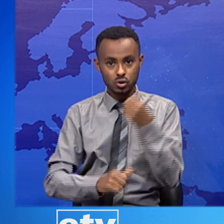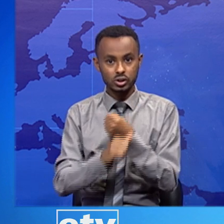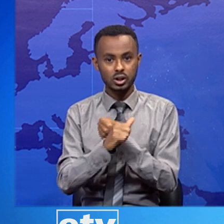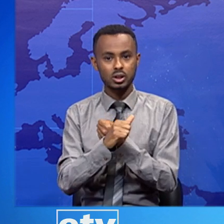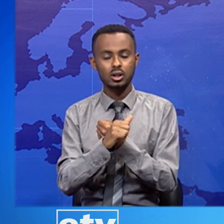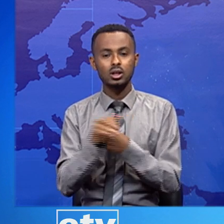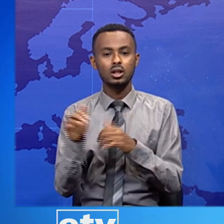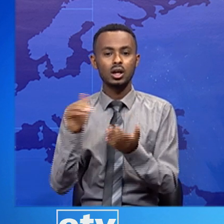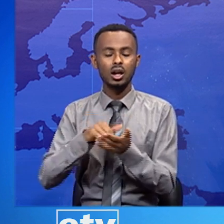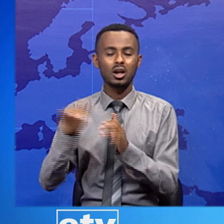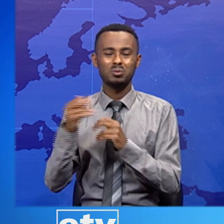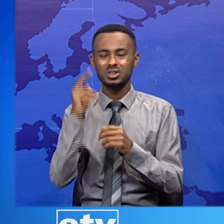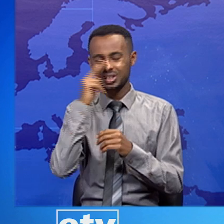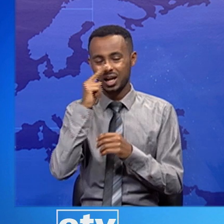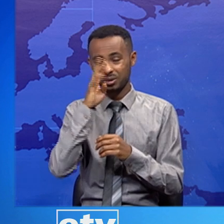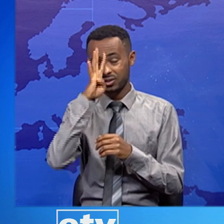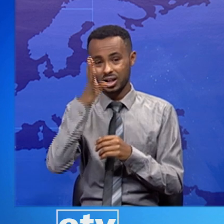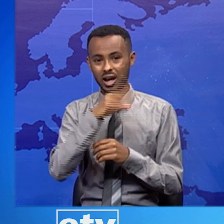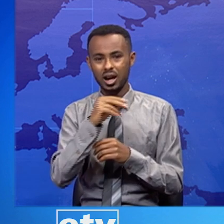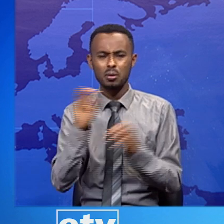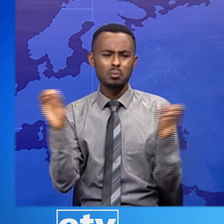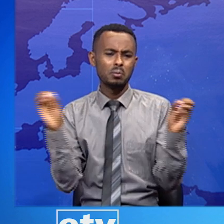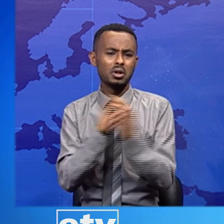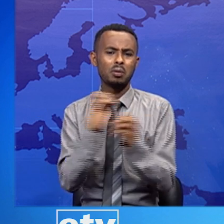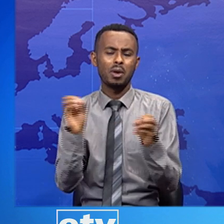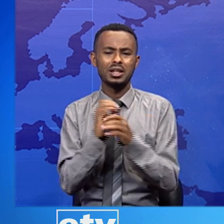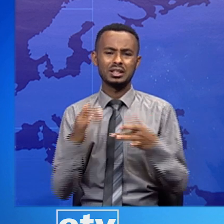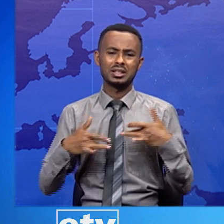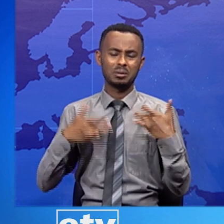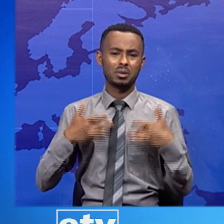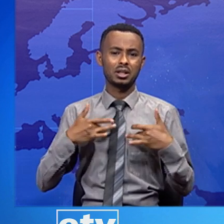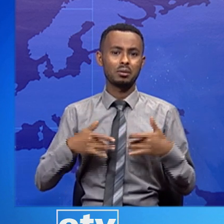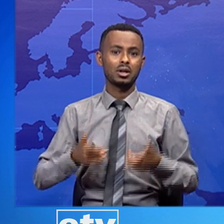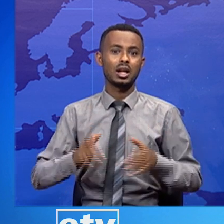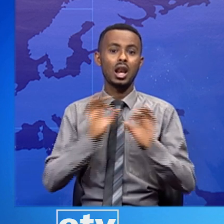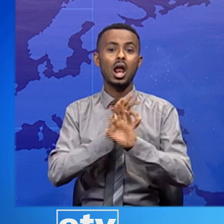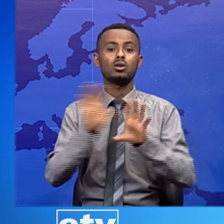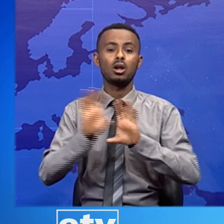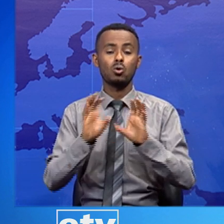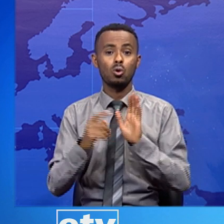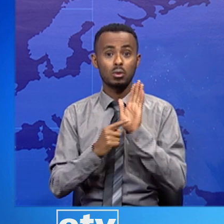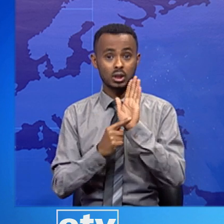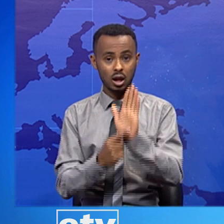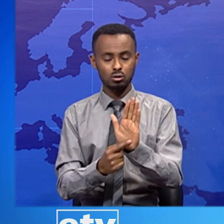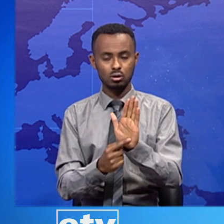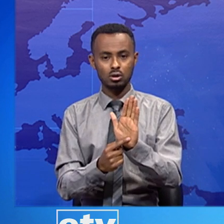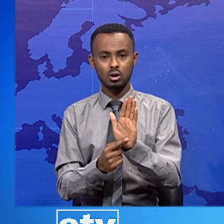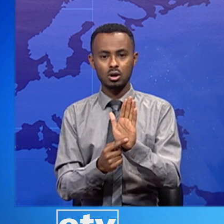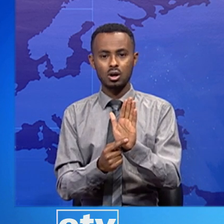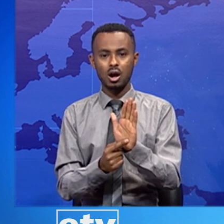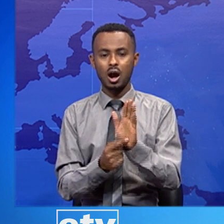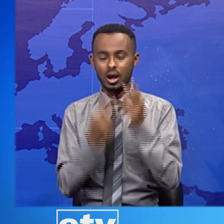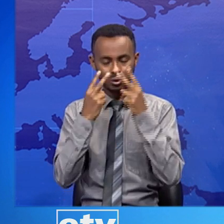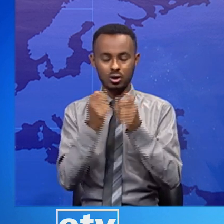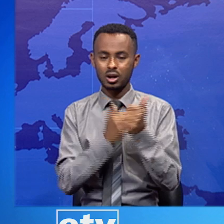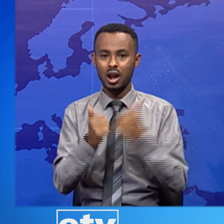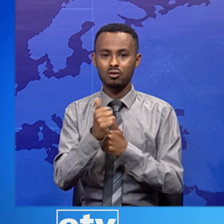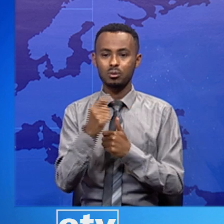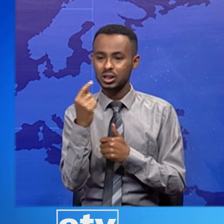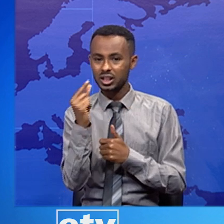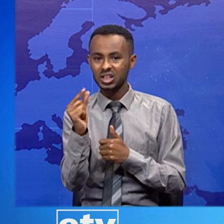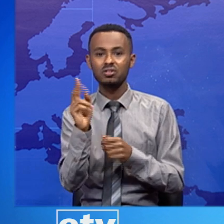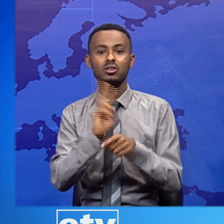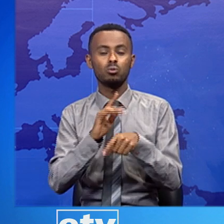የተረጅነት፣ የተጎጅነት እንደገና ደግሞ ሳቅ መፍጠሪያና ምንም አይነት ስሜት የማይሰማቸው ተደርጎ መቅረቡ አይተን ነው